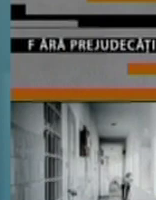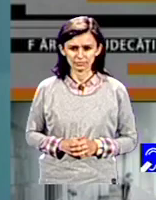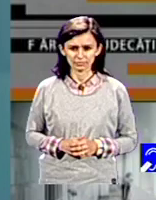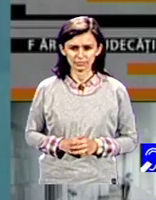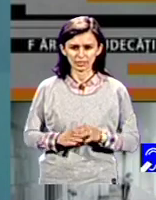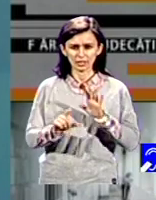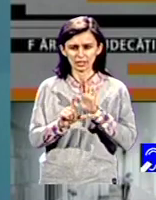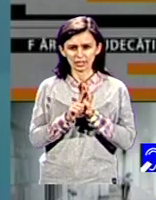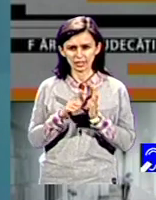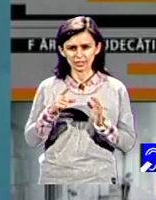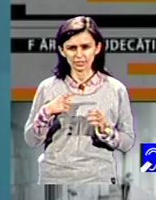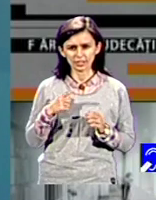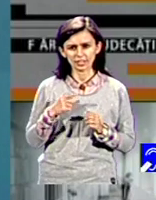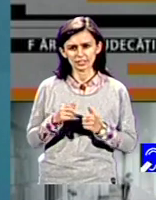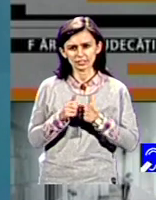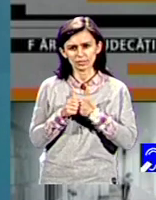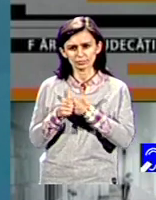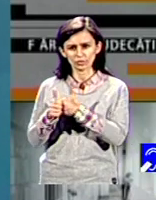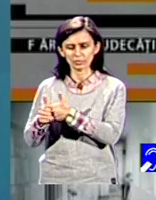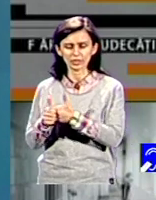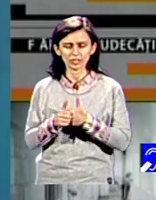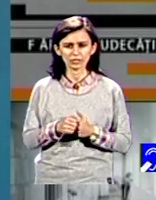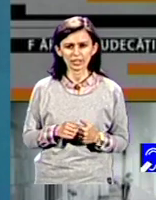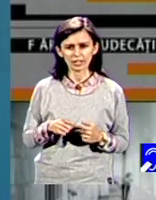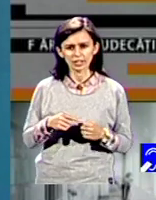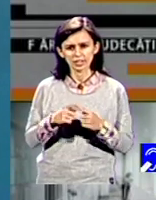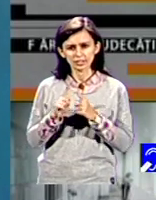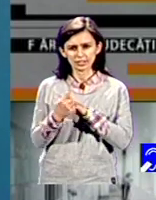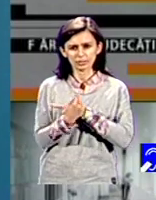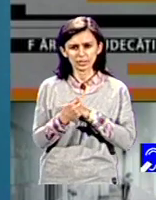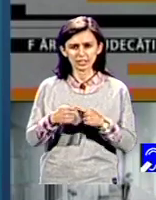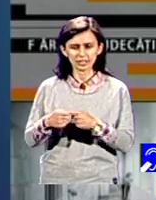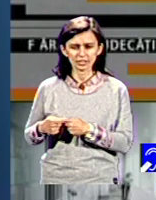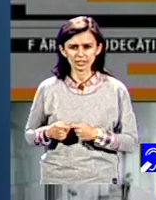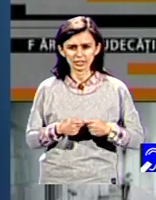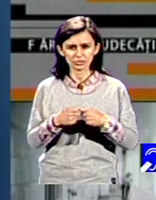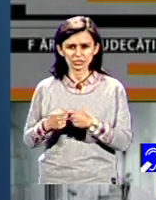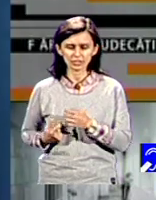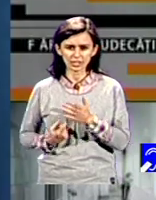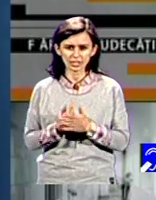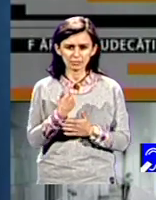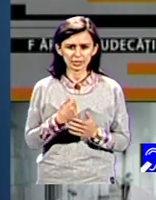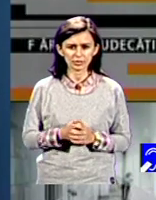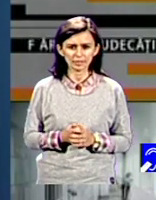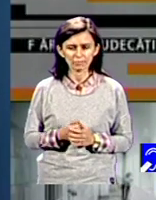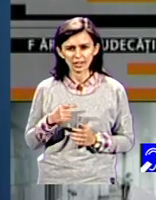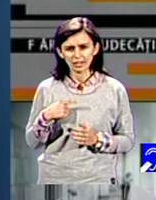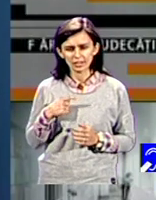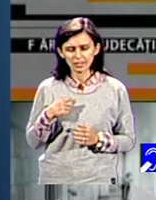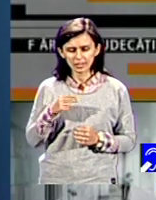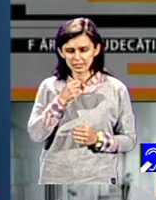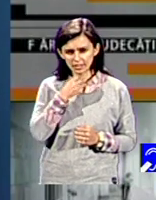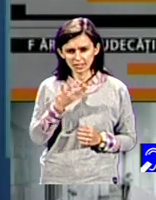legea este ca o arie care mai degrabă urmează unor schimbări ce apar în societate doamnelor Domnilor este